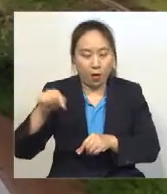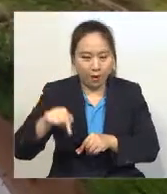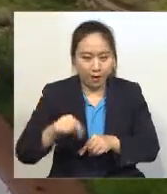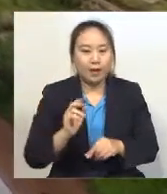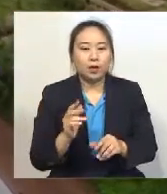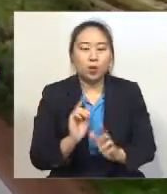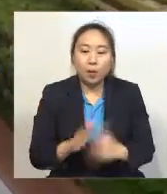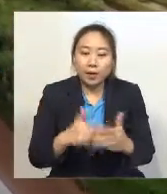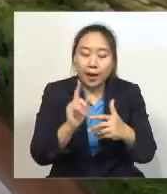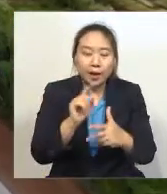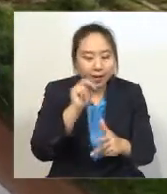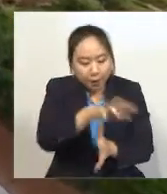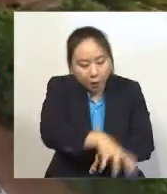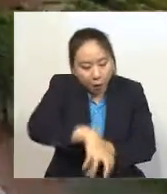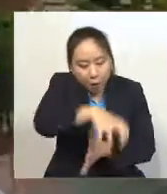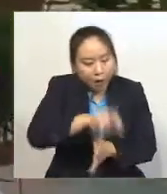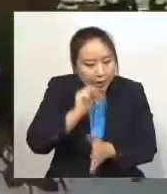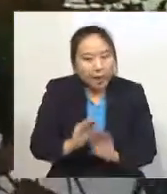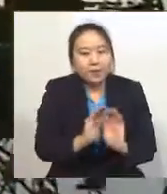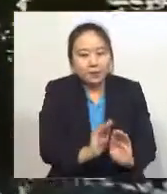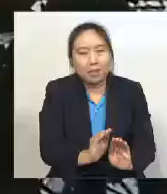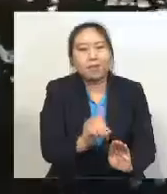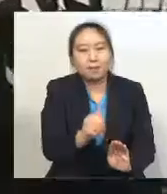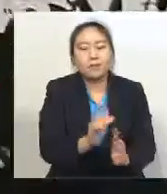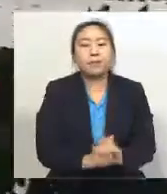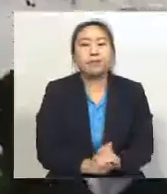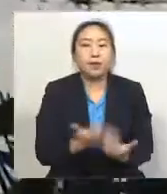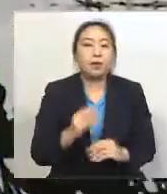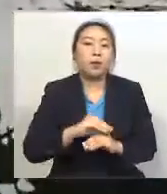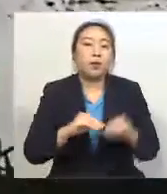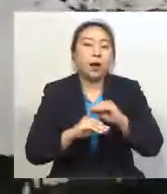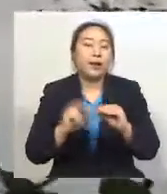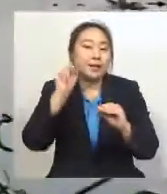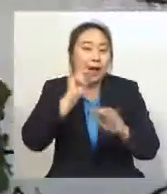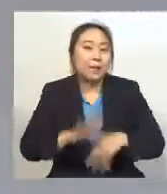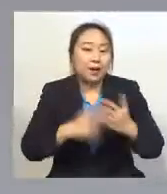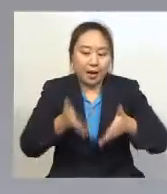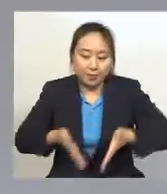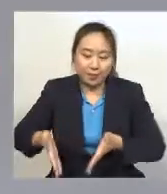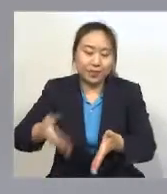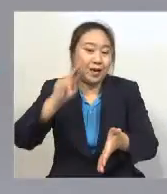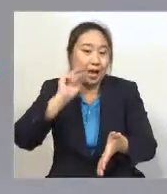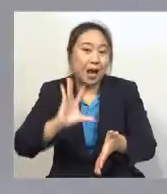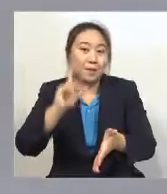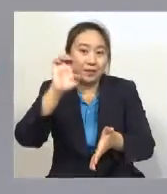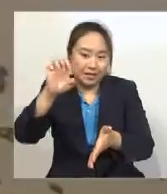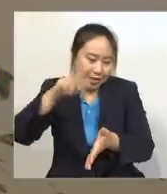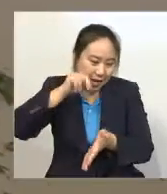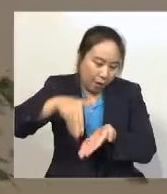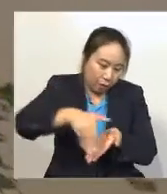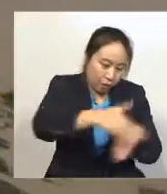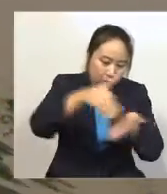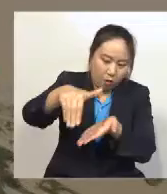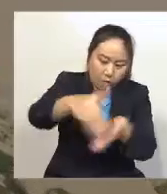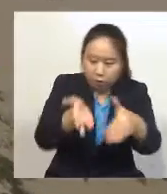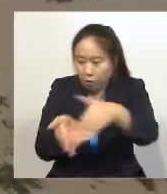พัฒนาและขุดลอกให้เก็บน้ำได้มากขึ้นตามโครงการพัฒนาแหล่งน้ำสองฝั่งลำน้ำชีตามแนวพระราชดำริ